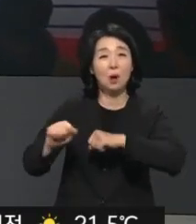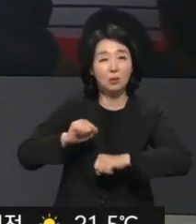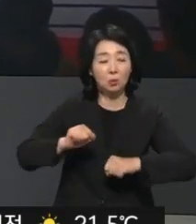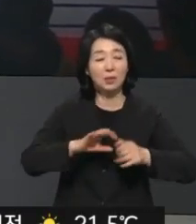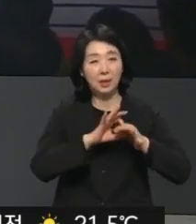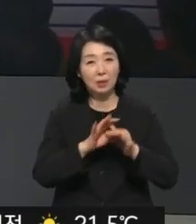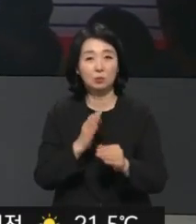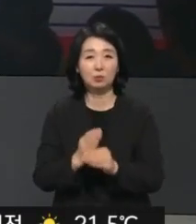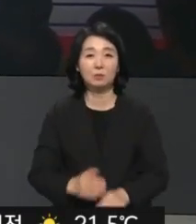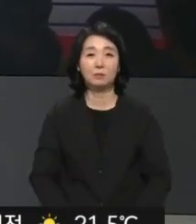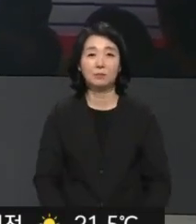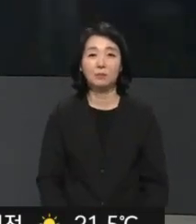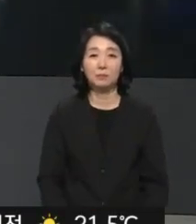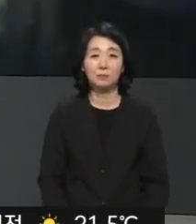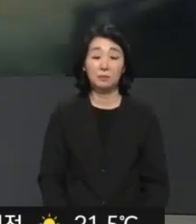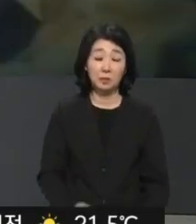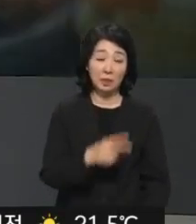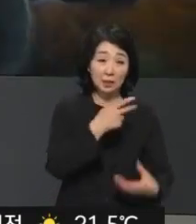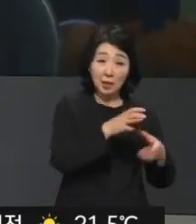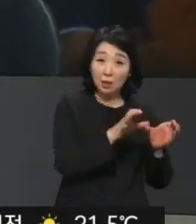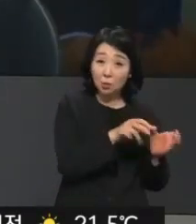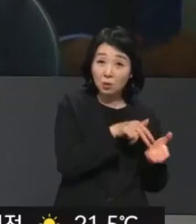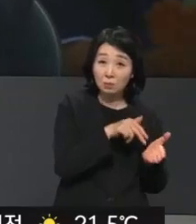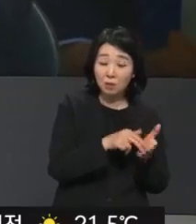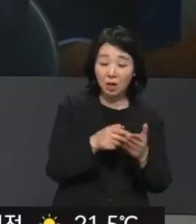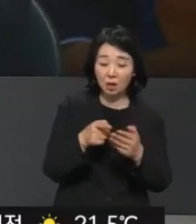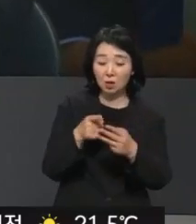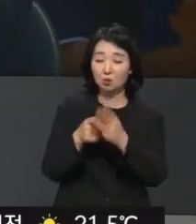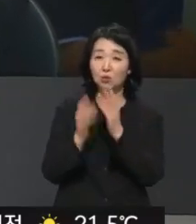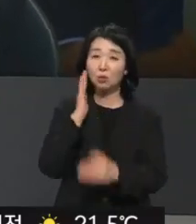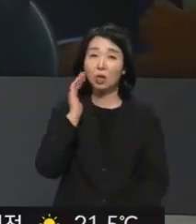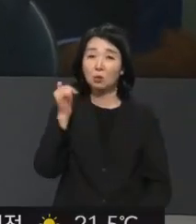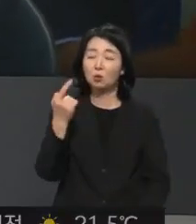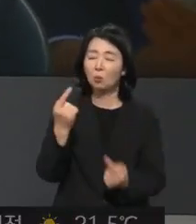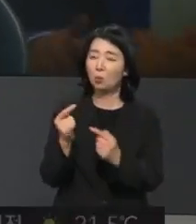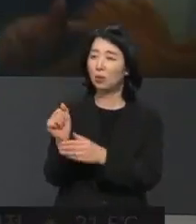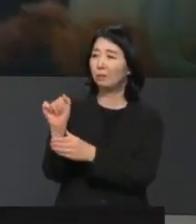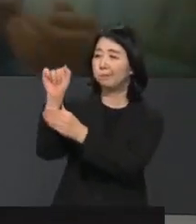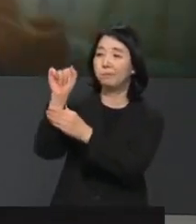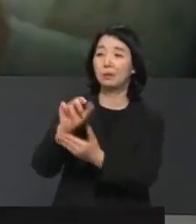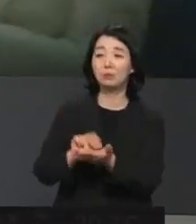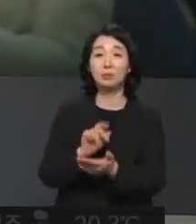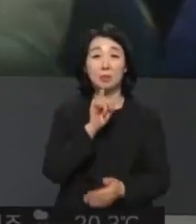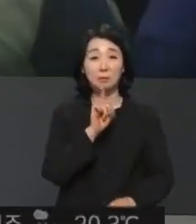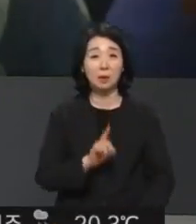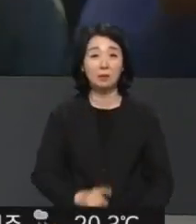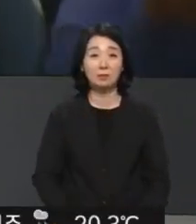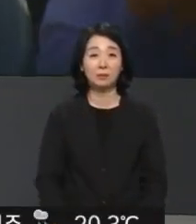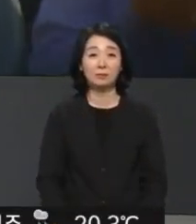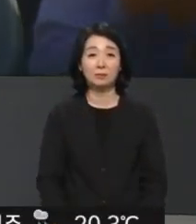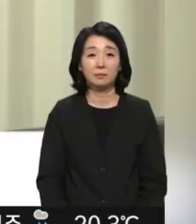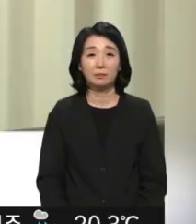분석이 나오는데요. 그런데 야권에선 윤 대통령보다도 도드라지는 게 문제라는 비판을 이어가고 있죠.